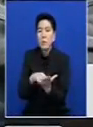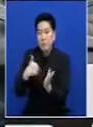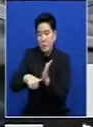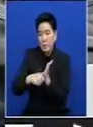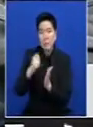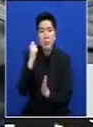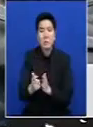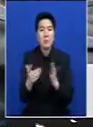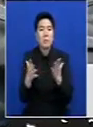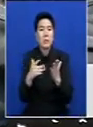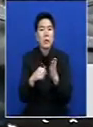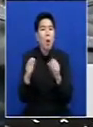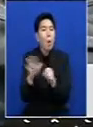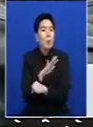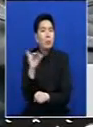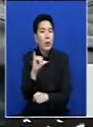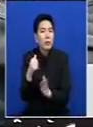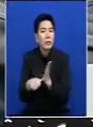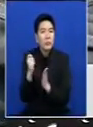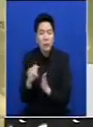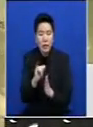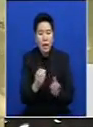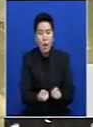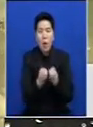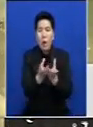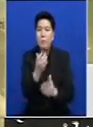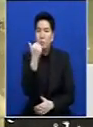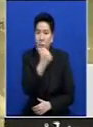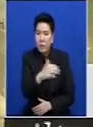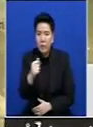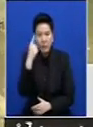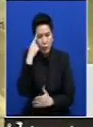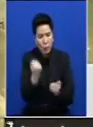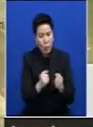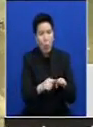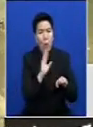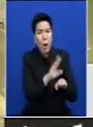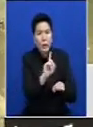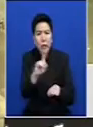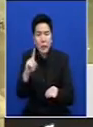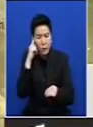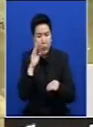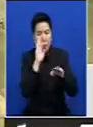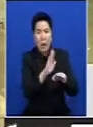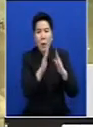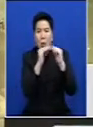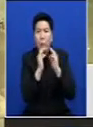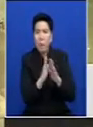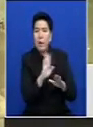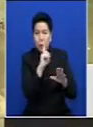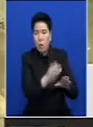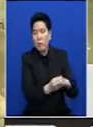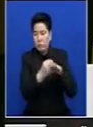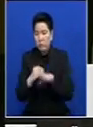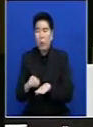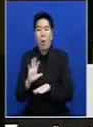บถ้วนจึงไม่สามารถส่งคืนให้ทั้งอู่วิชาญที่เป็นคนขายจะให้เก็บไว้ที่พิพิธภัณฑ์วัดปากน้ำก็เก็บไม่ได้ต้องเอามา